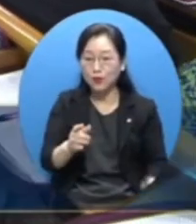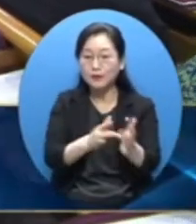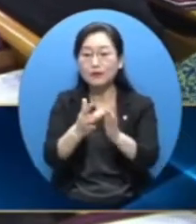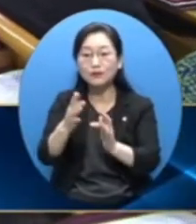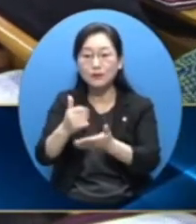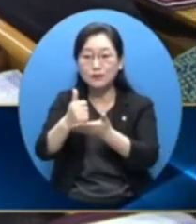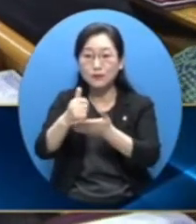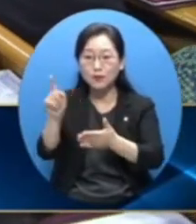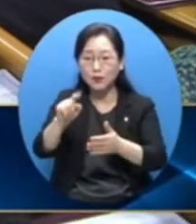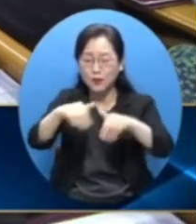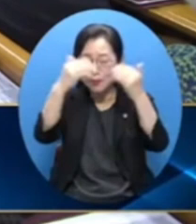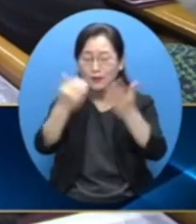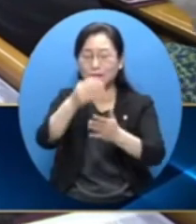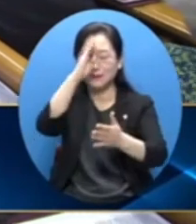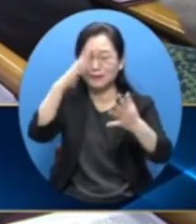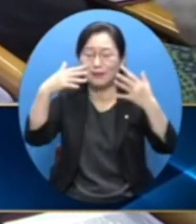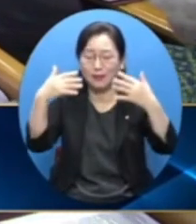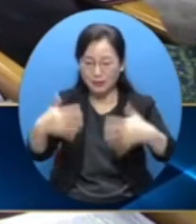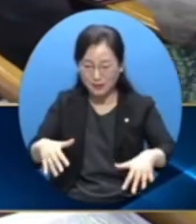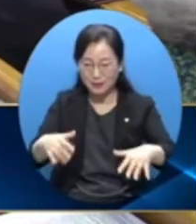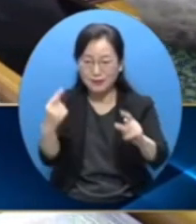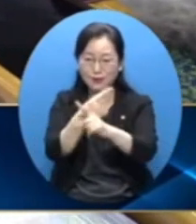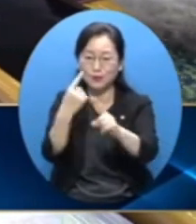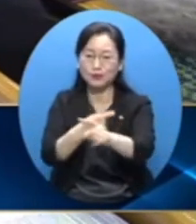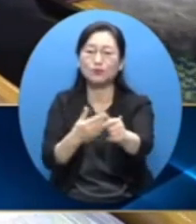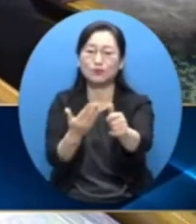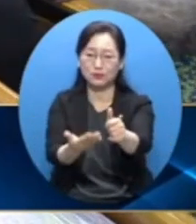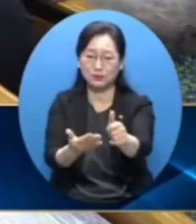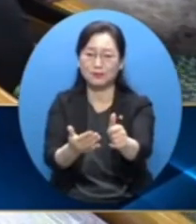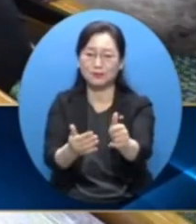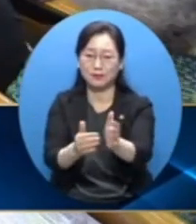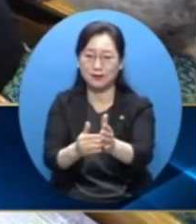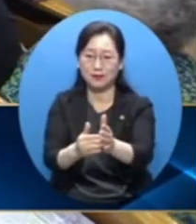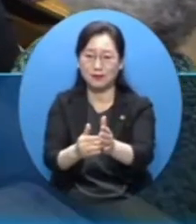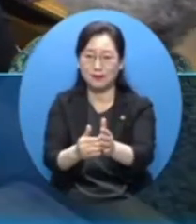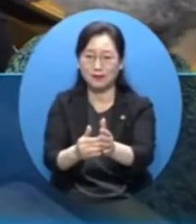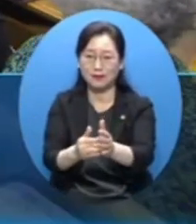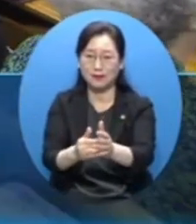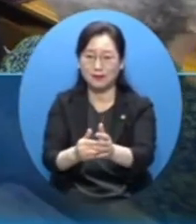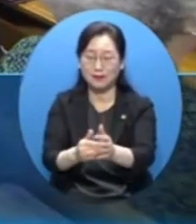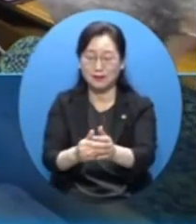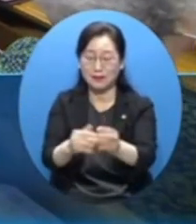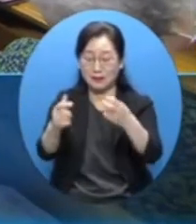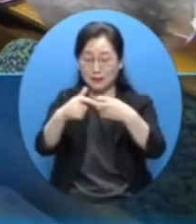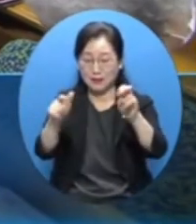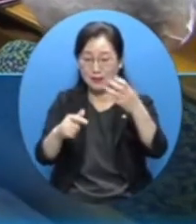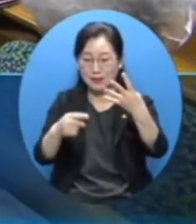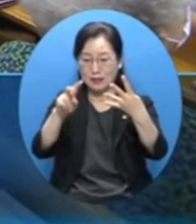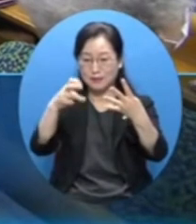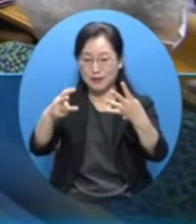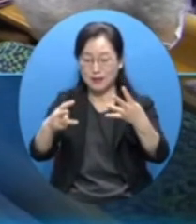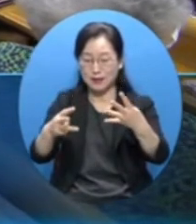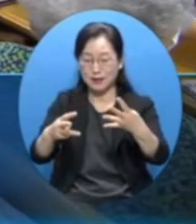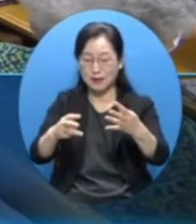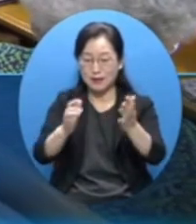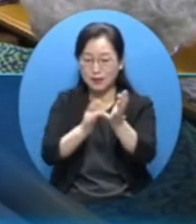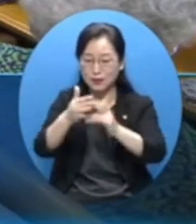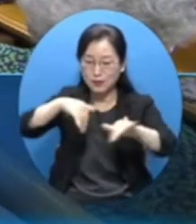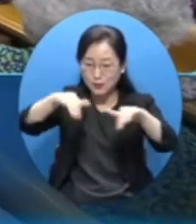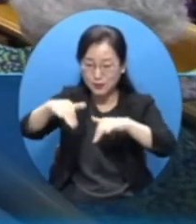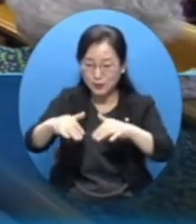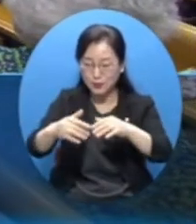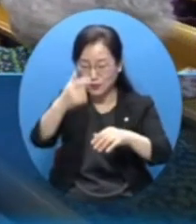모든 병과 모든 약한 것을 고치셨습니다 4장 13절입니다 예수께서 온 갈비에 두리단에서 그들의 회장에서